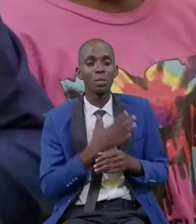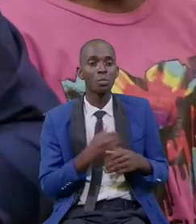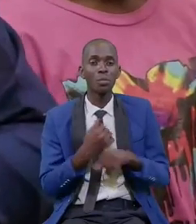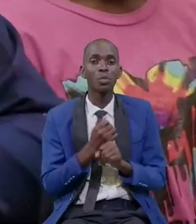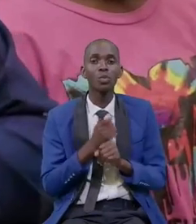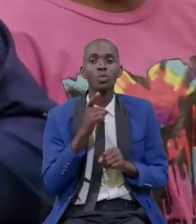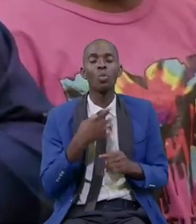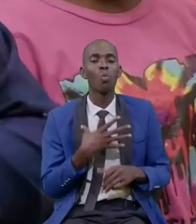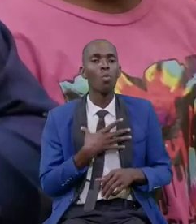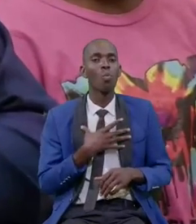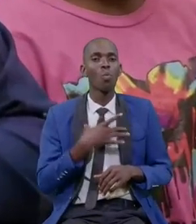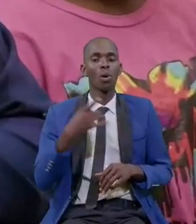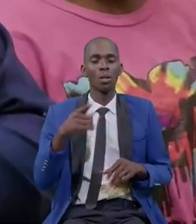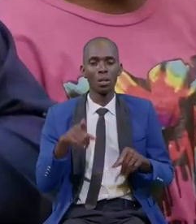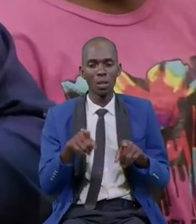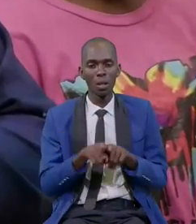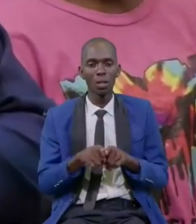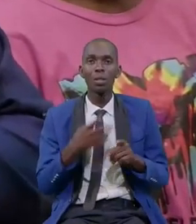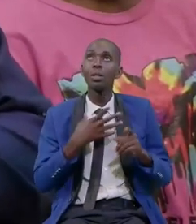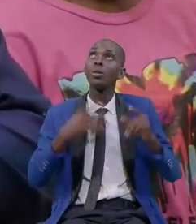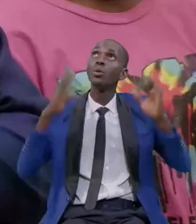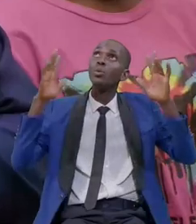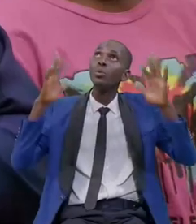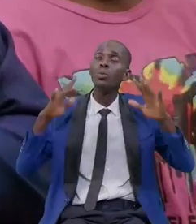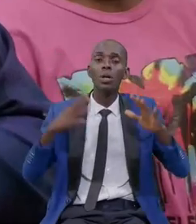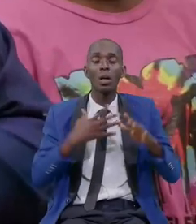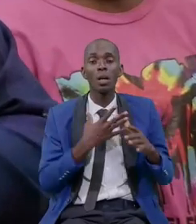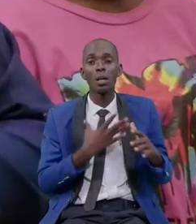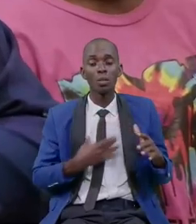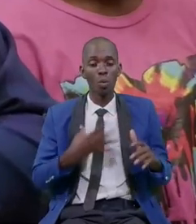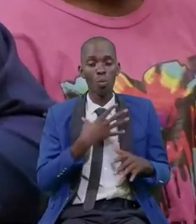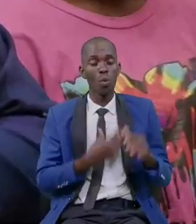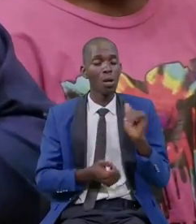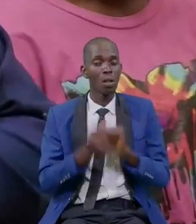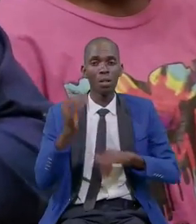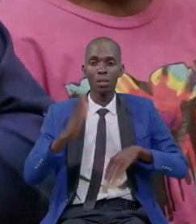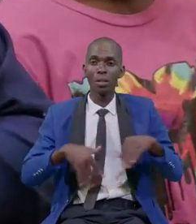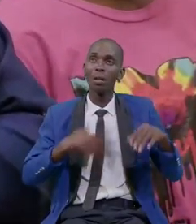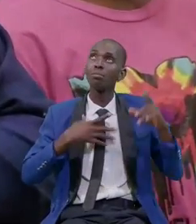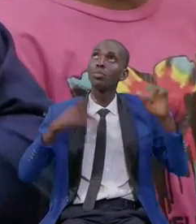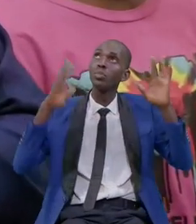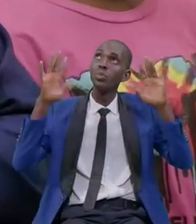pour vous rendre aussi blanc que la neige, ou bien plus blanc que la neige?